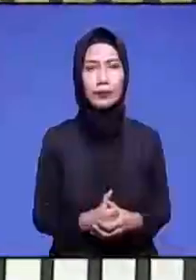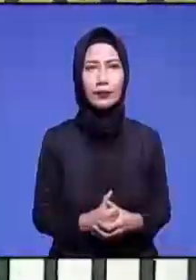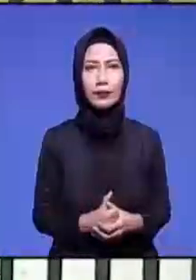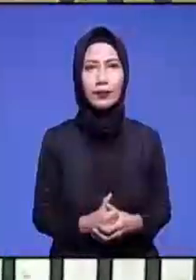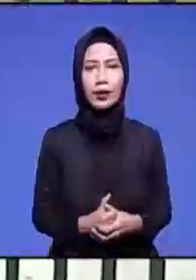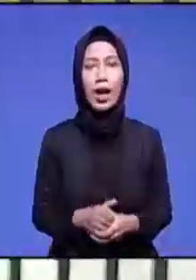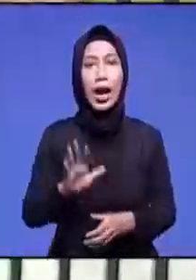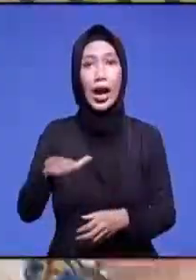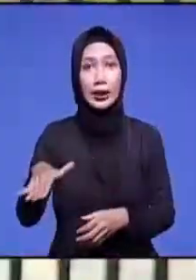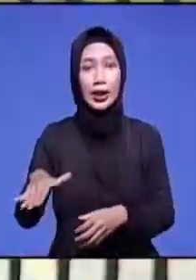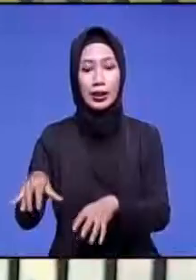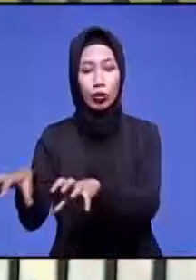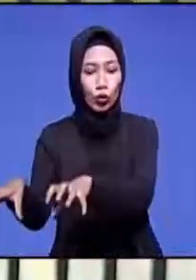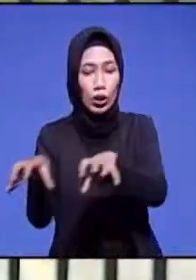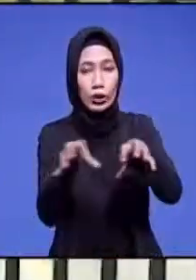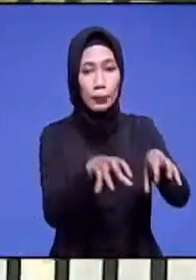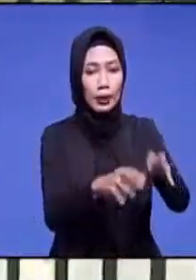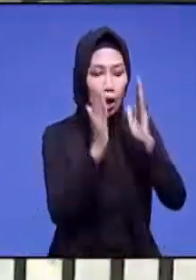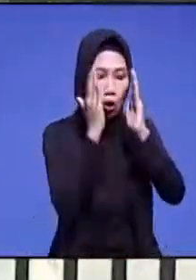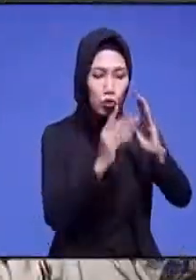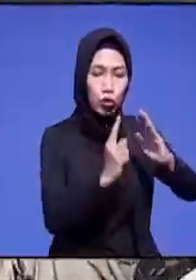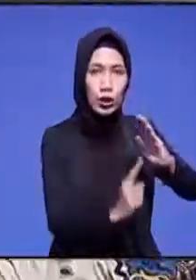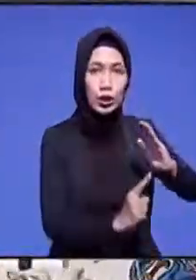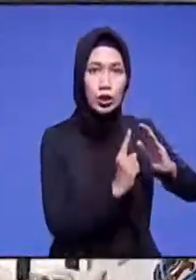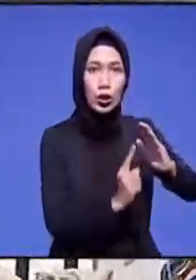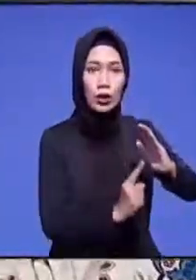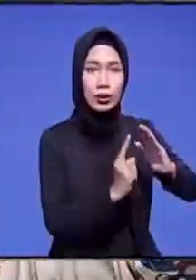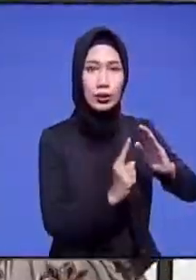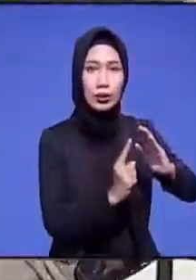Isolasi, kita ada tempatnya khusus yang jauh